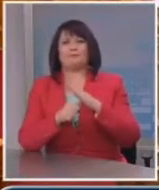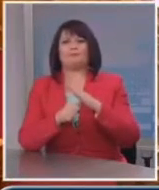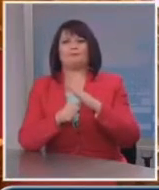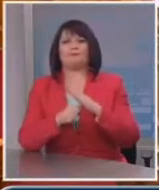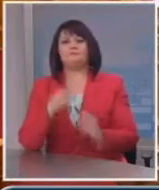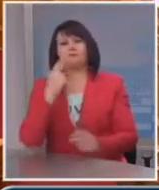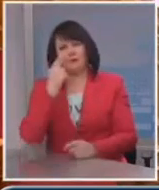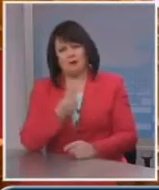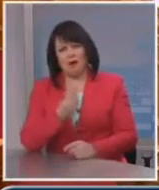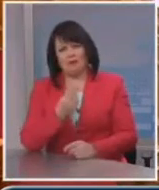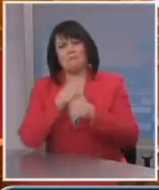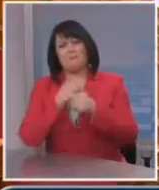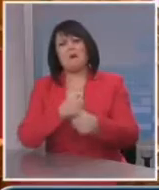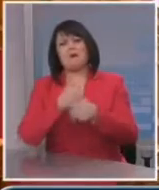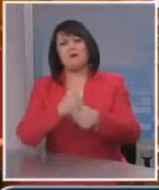παρακολουθώντας